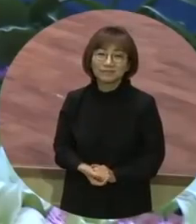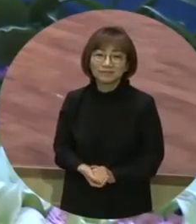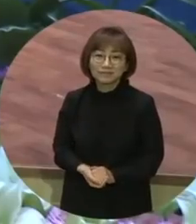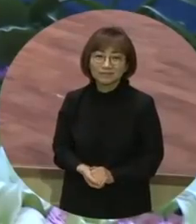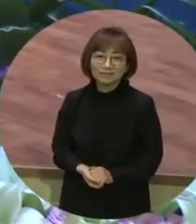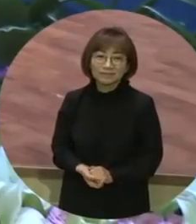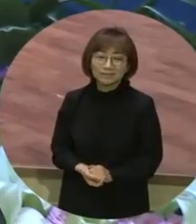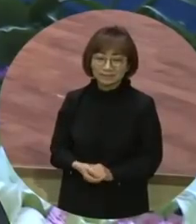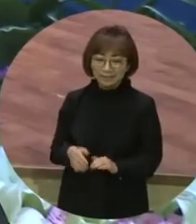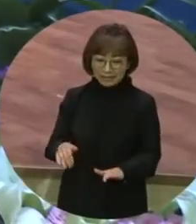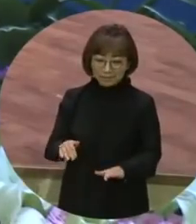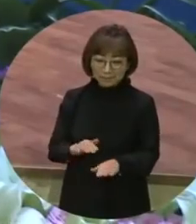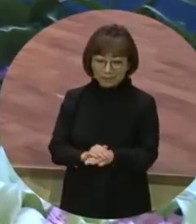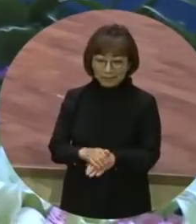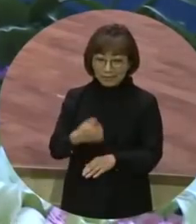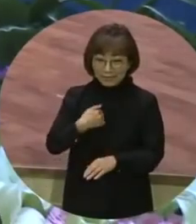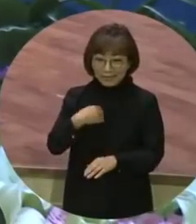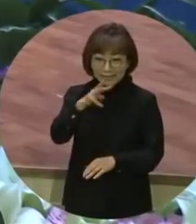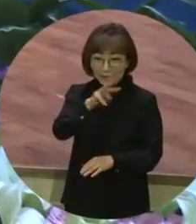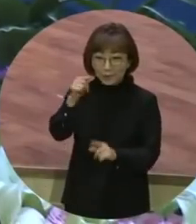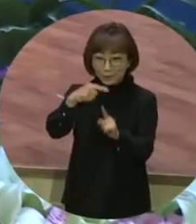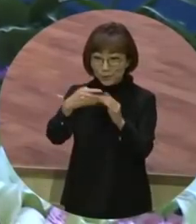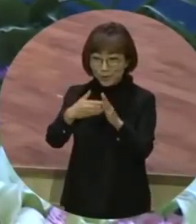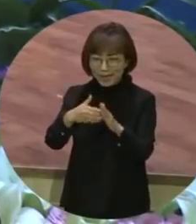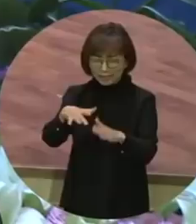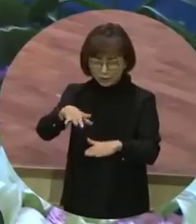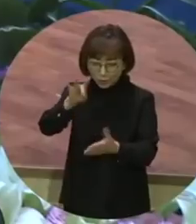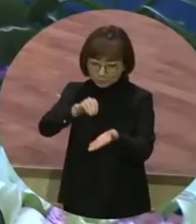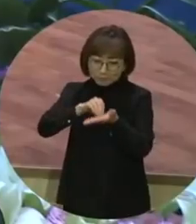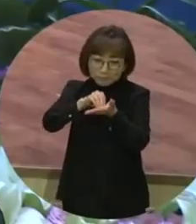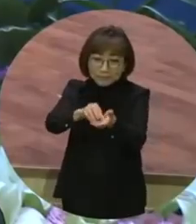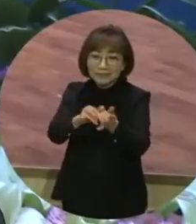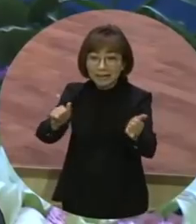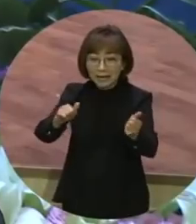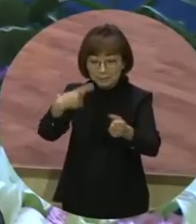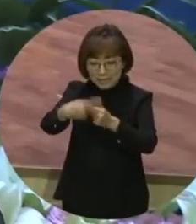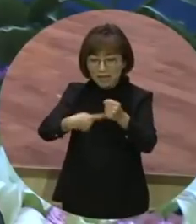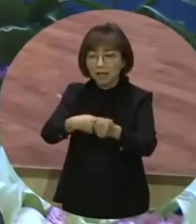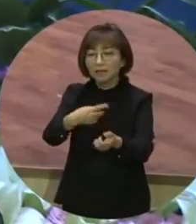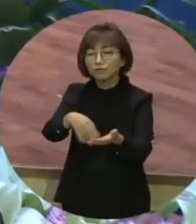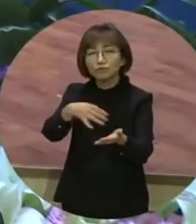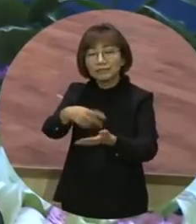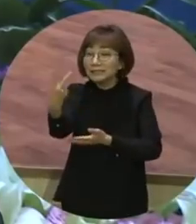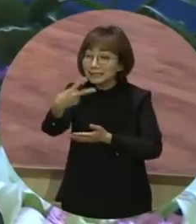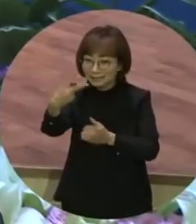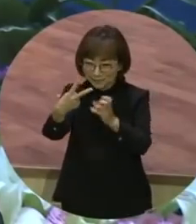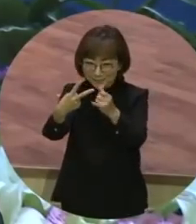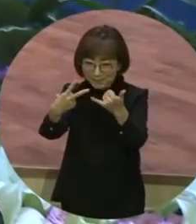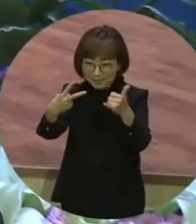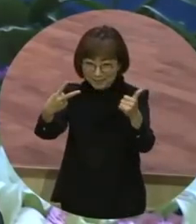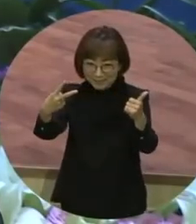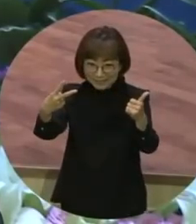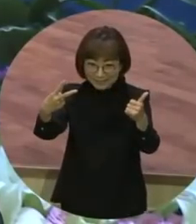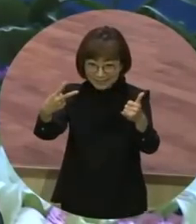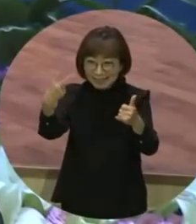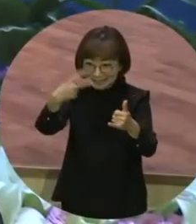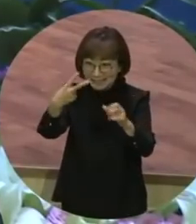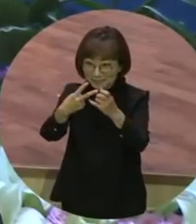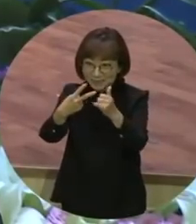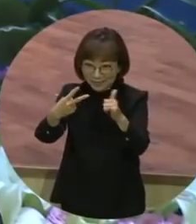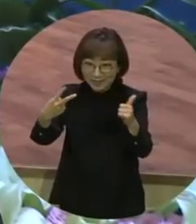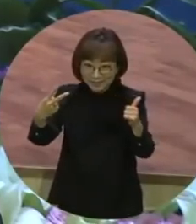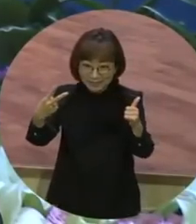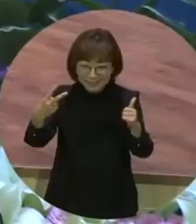우리 교회 새 가족이 매년 2,000명 이상 옵니다. 지금도 2019년 상반기 지금 전도운동 나도